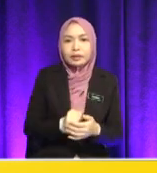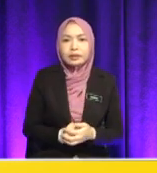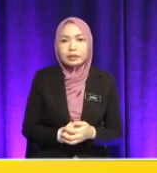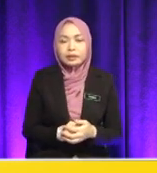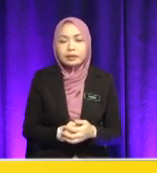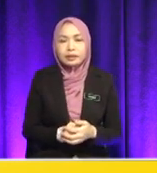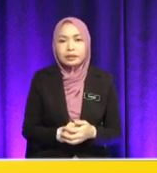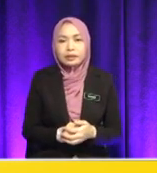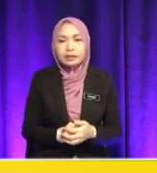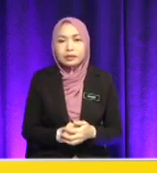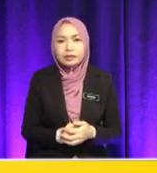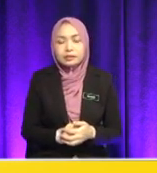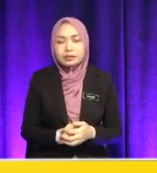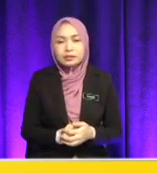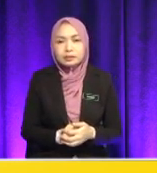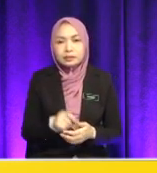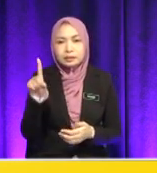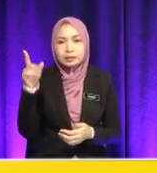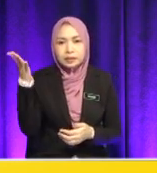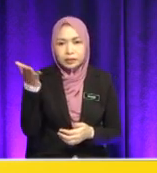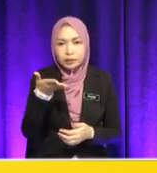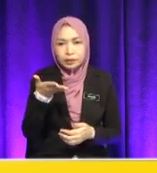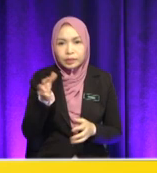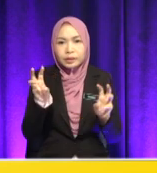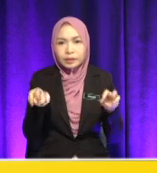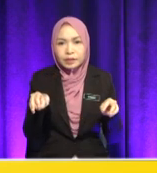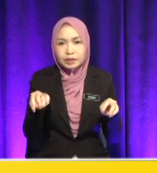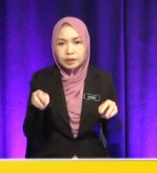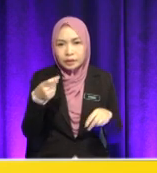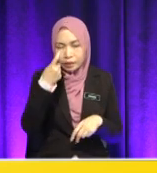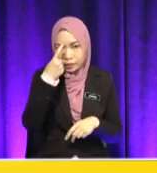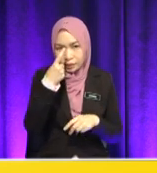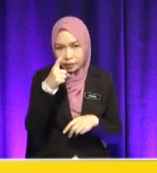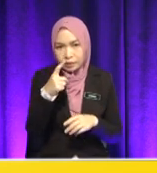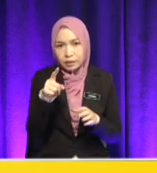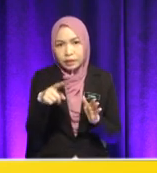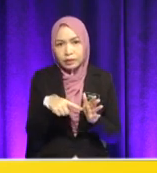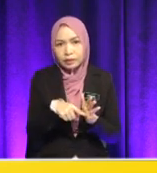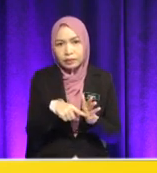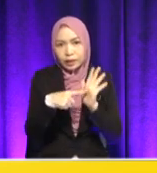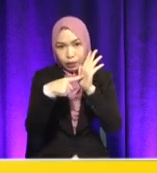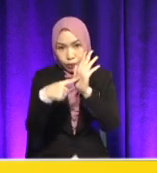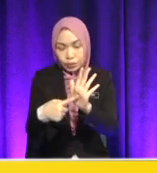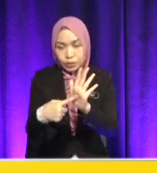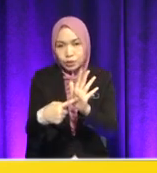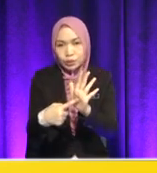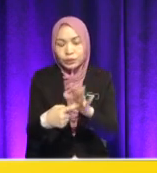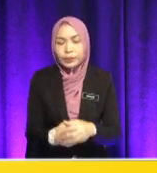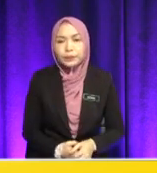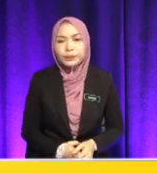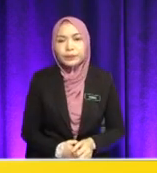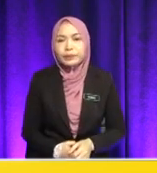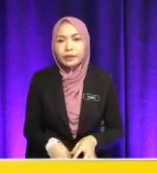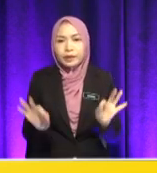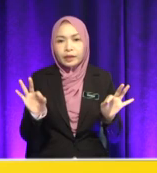jadi satu per Ya wajib tunjuk wajib Betul semua tak boleh salah langsung salah saja semua kosong